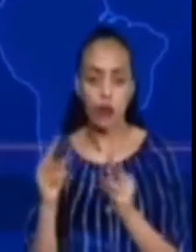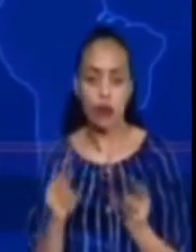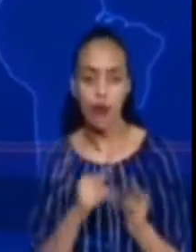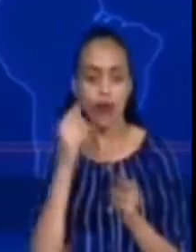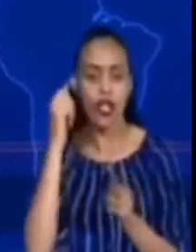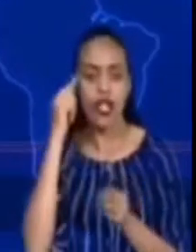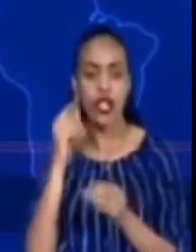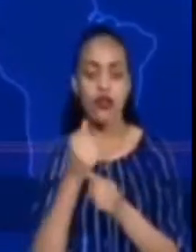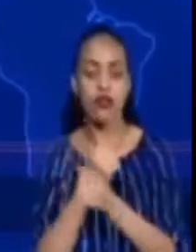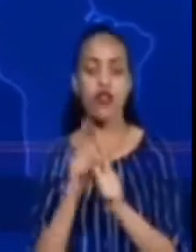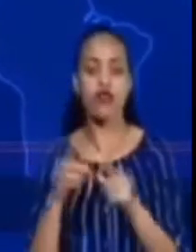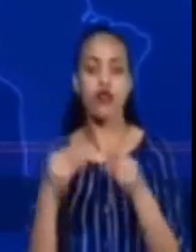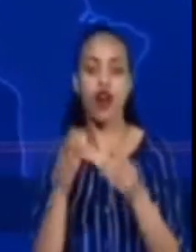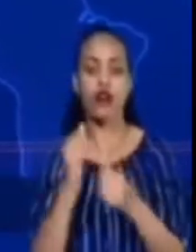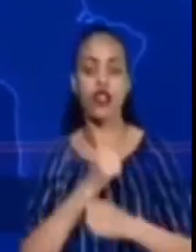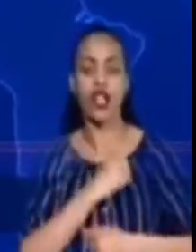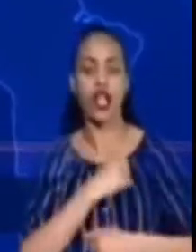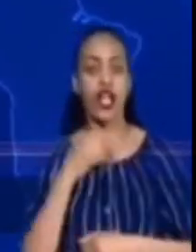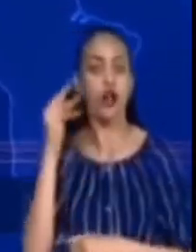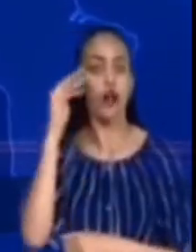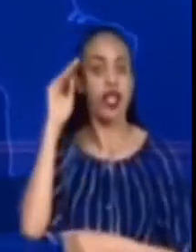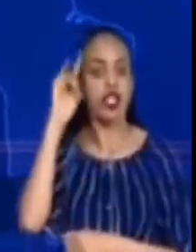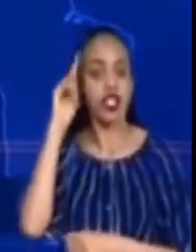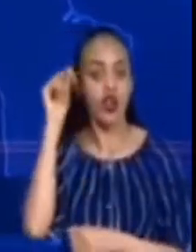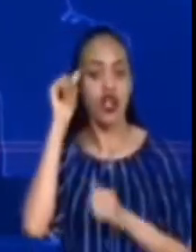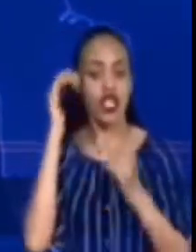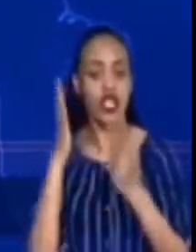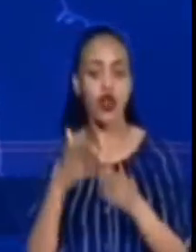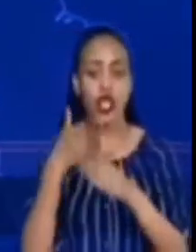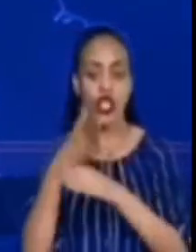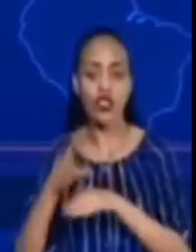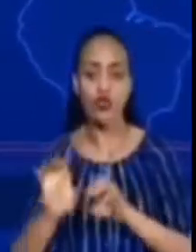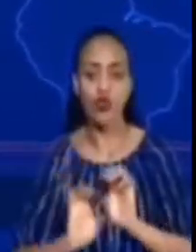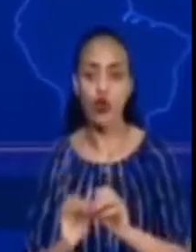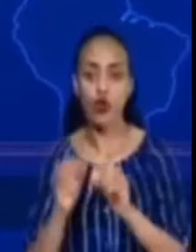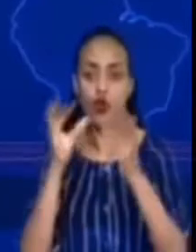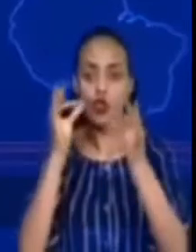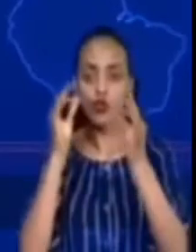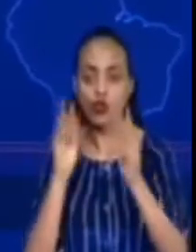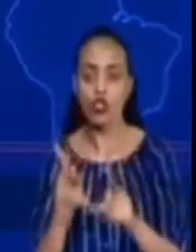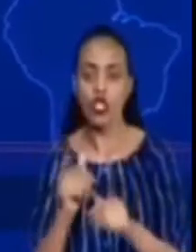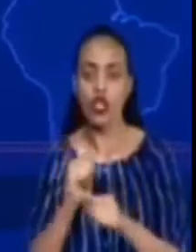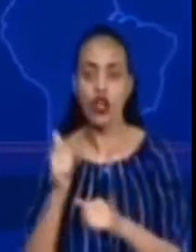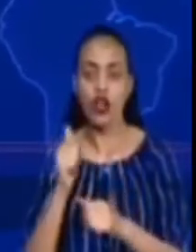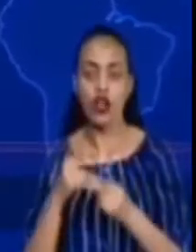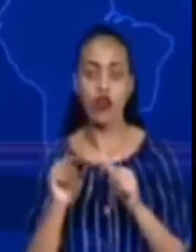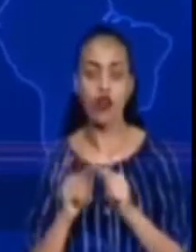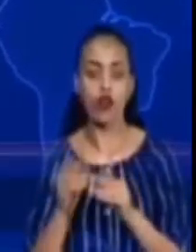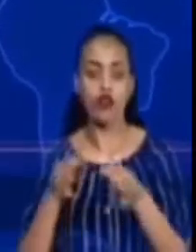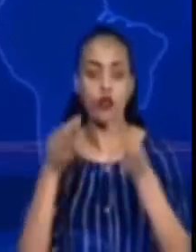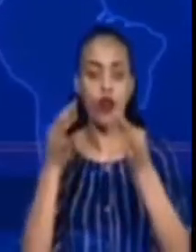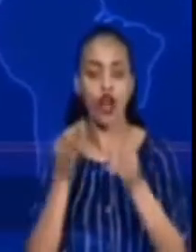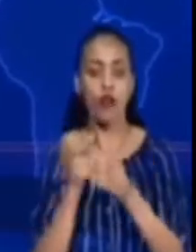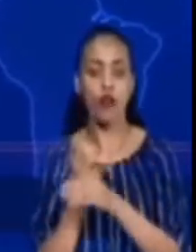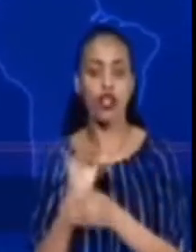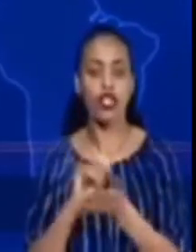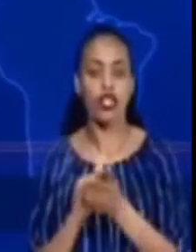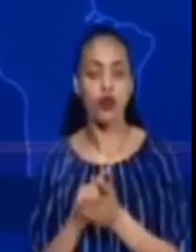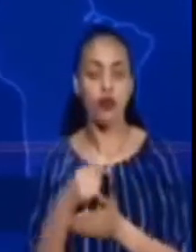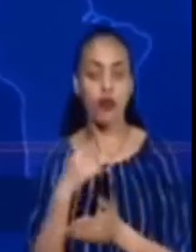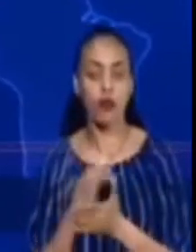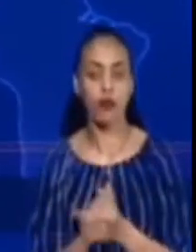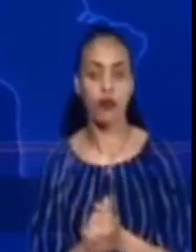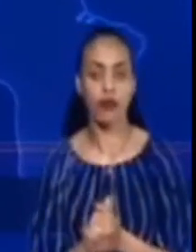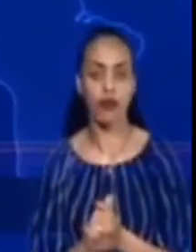ስለ ፍቅር ምን ማለት እንደሆነ ስለ እናት መታዘዝ ምን ማለት እንደሆነ ስለ አባት ስለ ልጅ ስለ